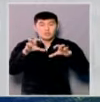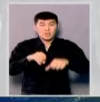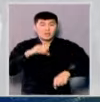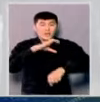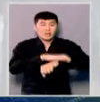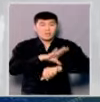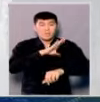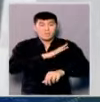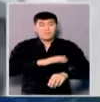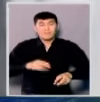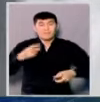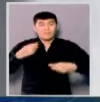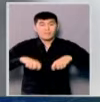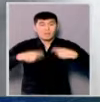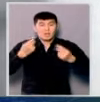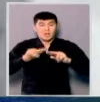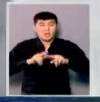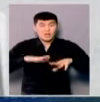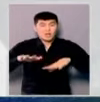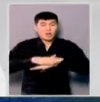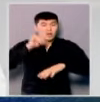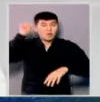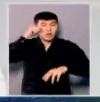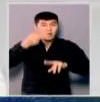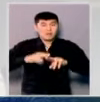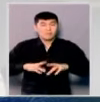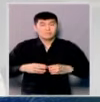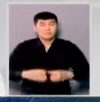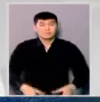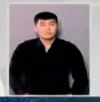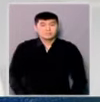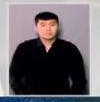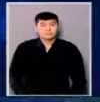свае. Нарушители являются гражданами Узбекистана.